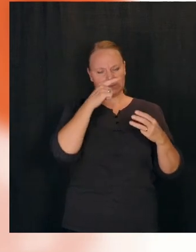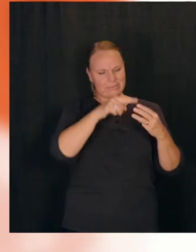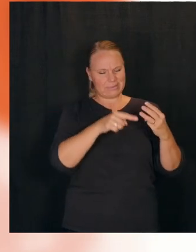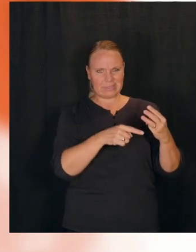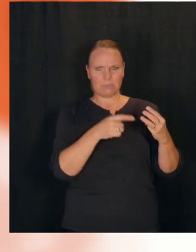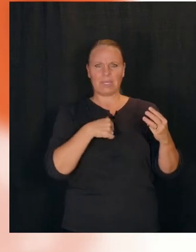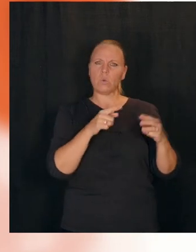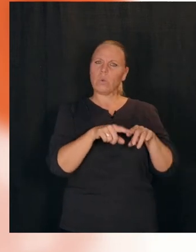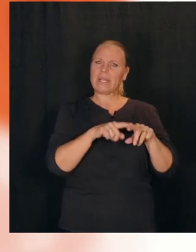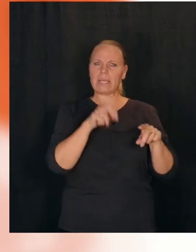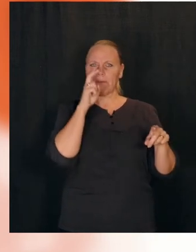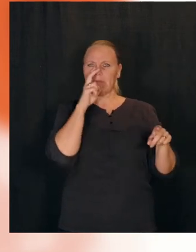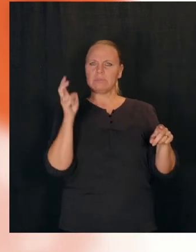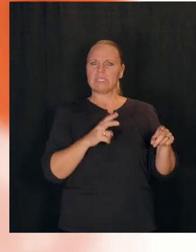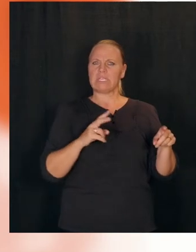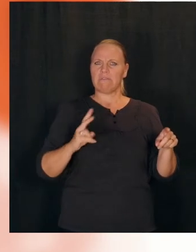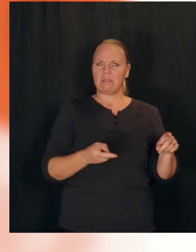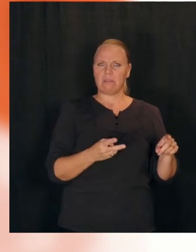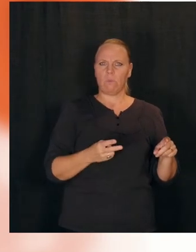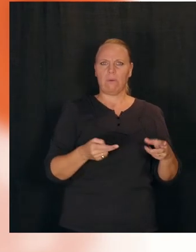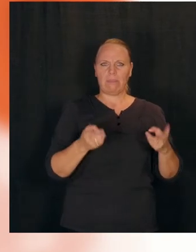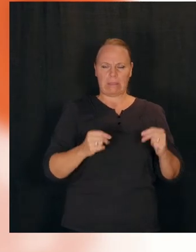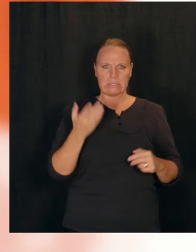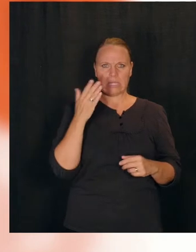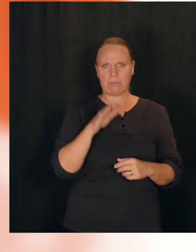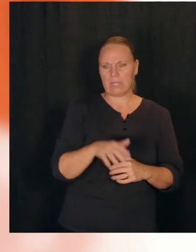olika fokuspunkter. Nästa.